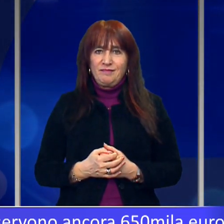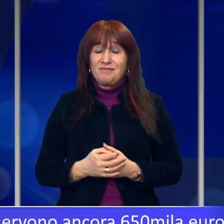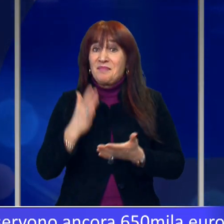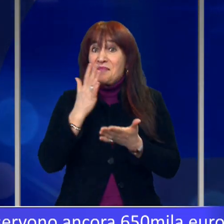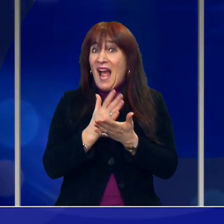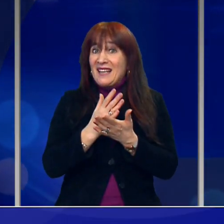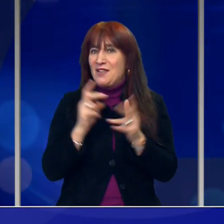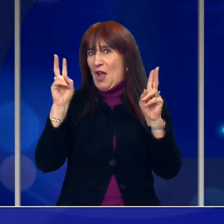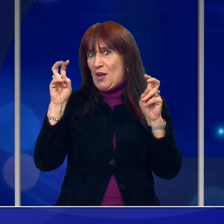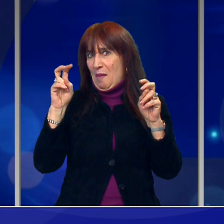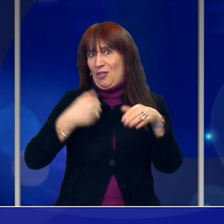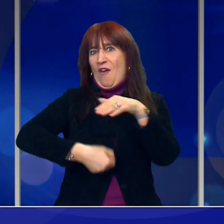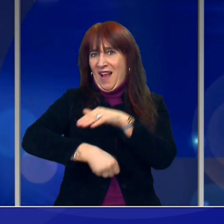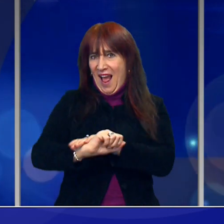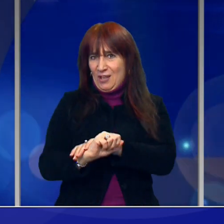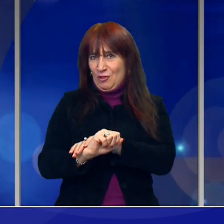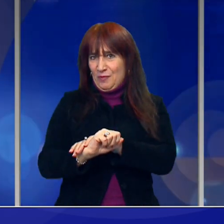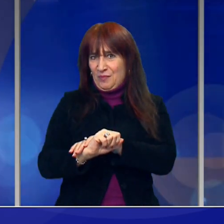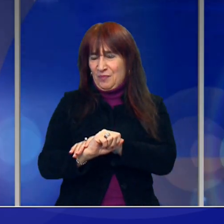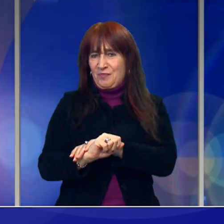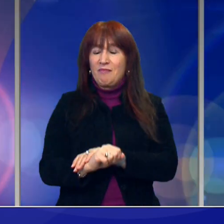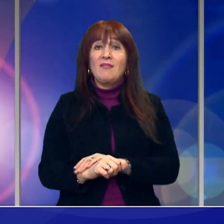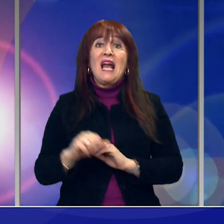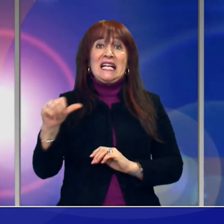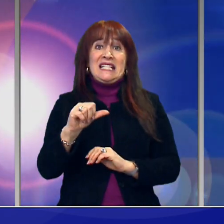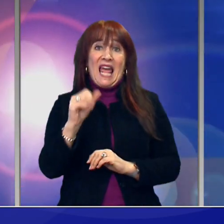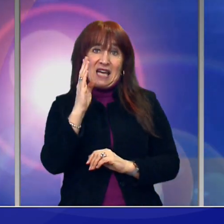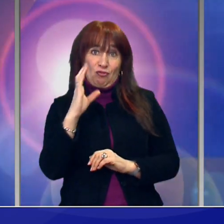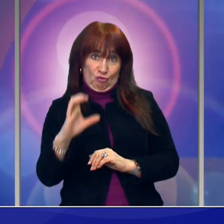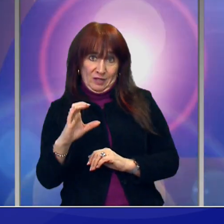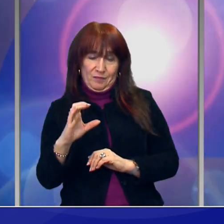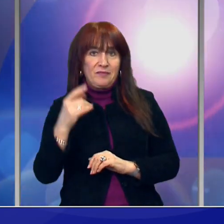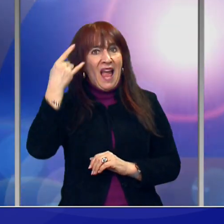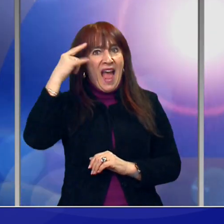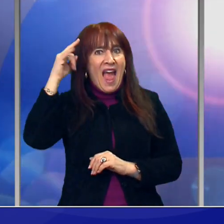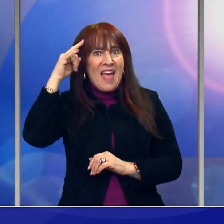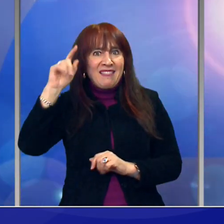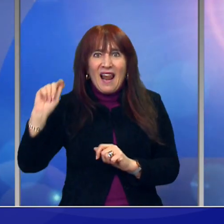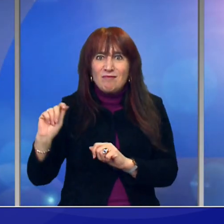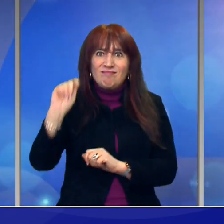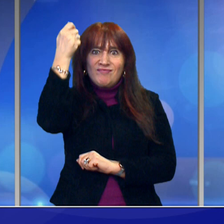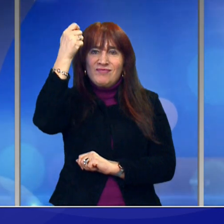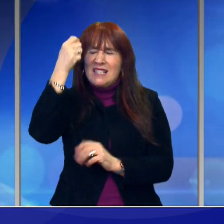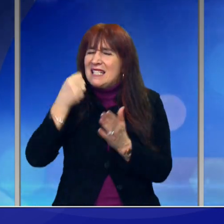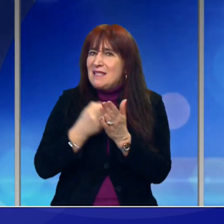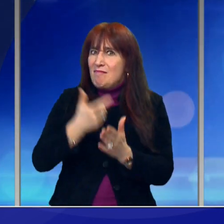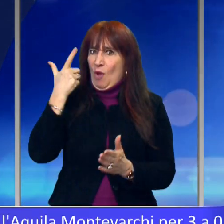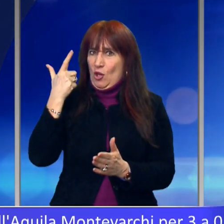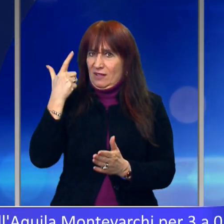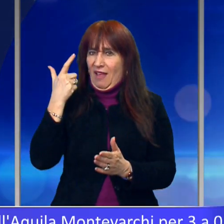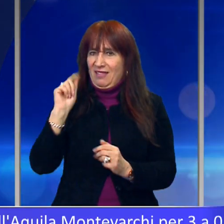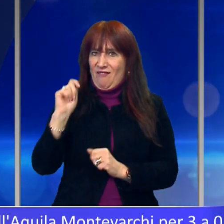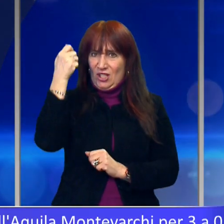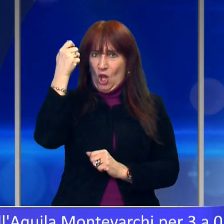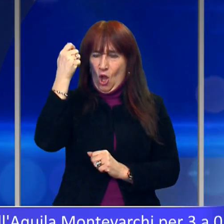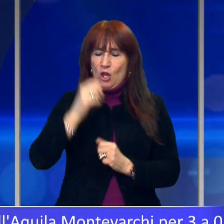E ora parliamo di calcio in lega pro la Virtus Entella ha conquistato un importante Vittoria